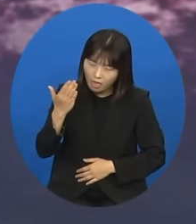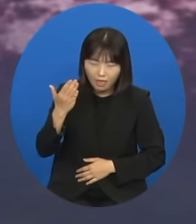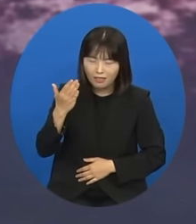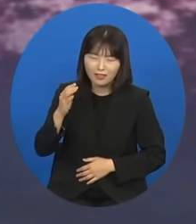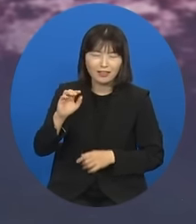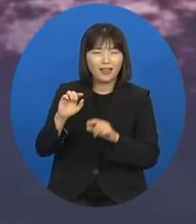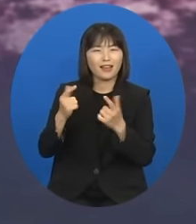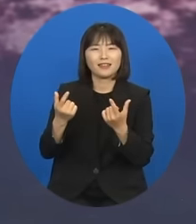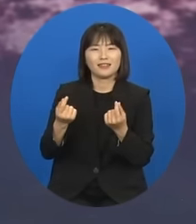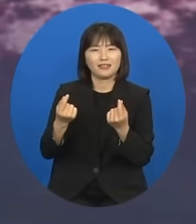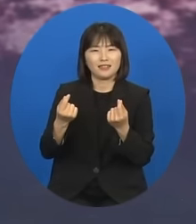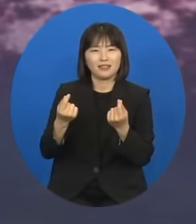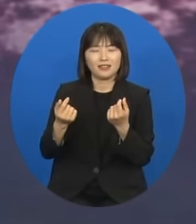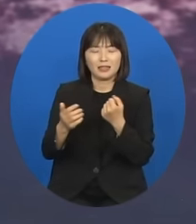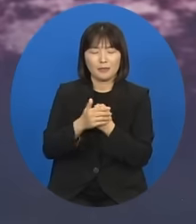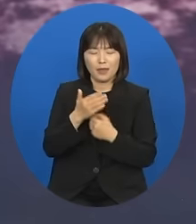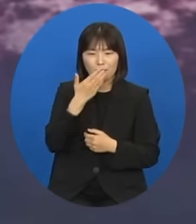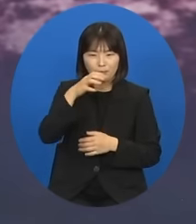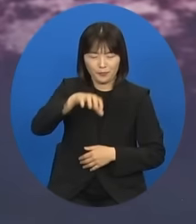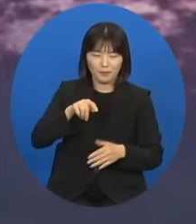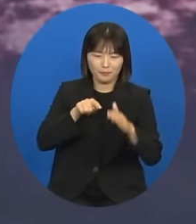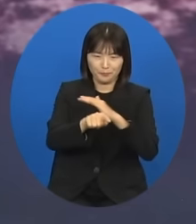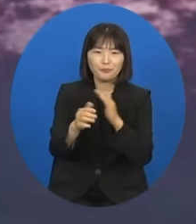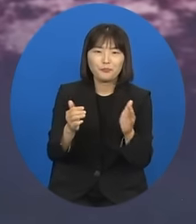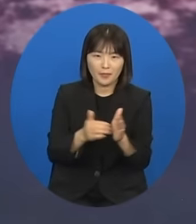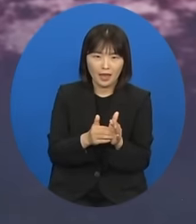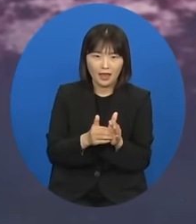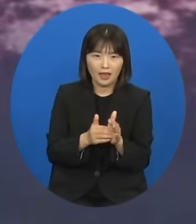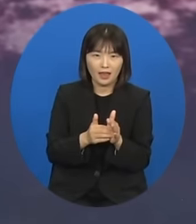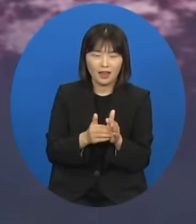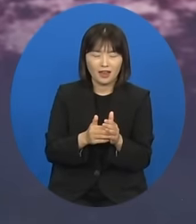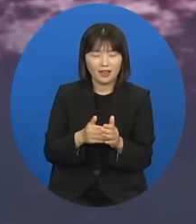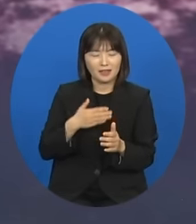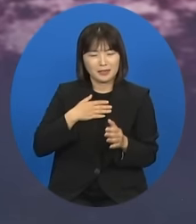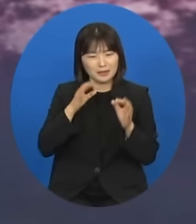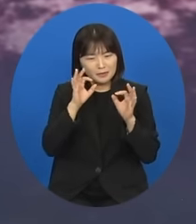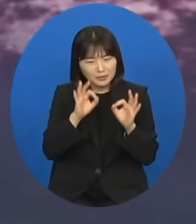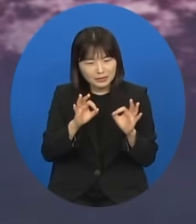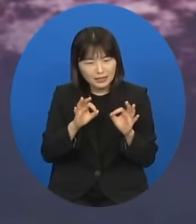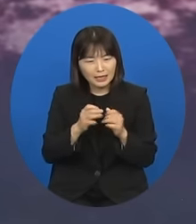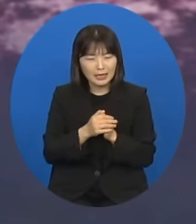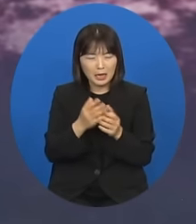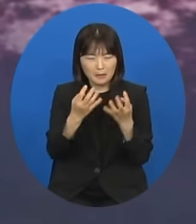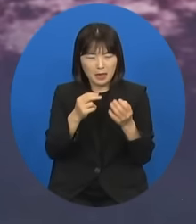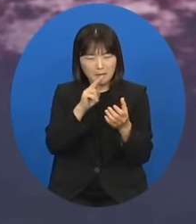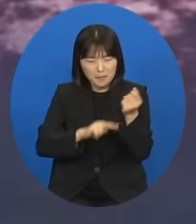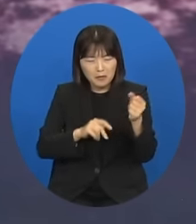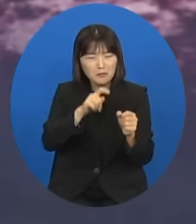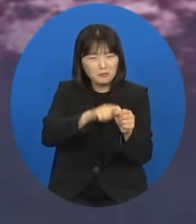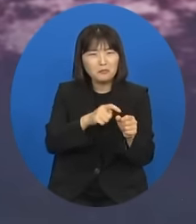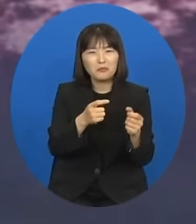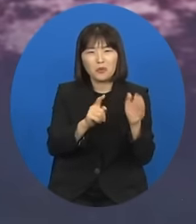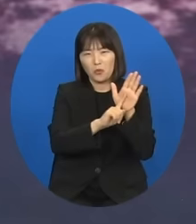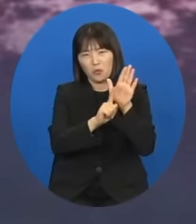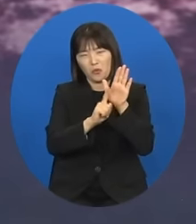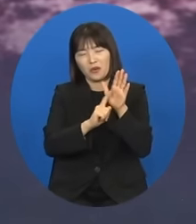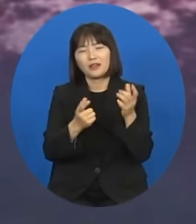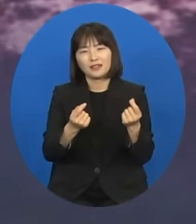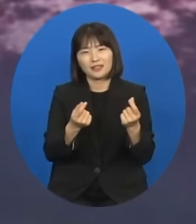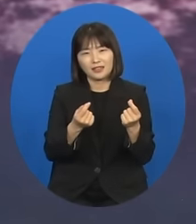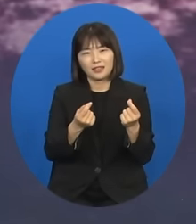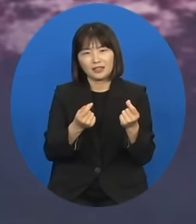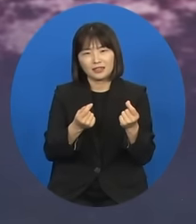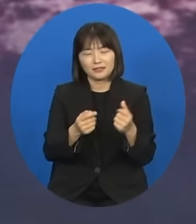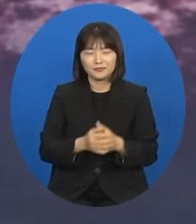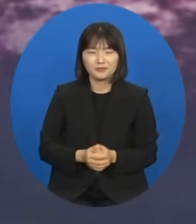레스토랑에 갔었습니다 제가 봤을 때는 아 상수인 거 같아요 많이 팔려고 근데 어쨌든 다 먹지